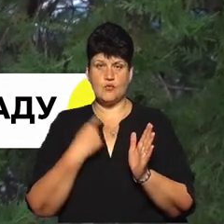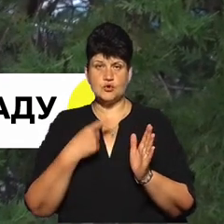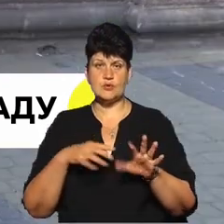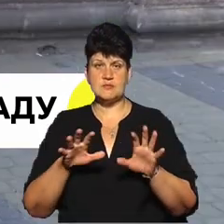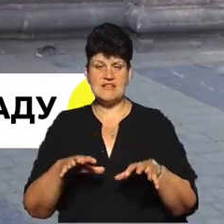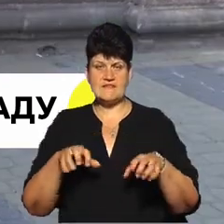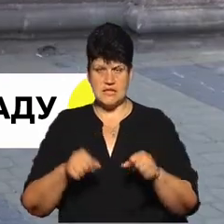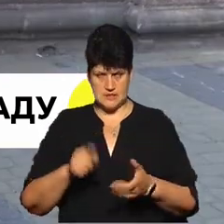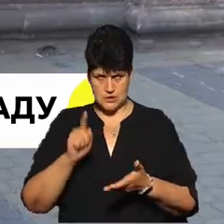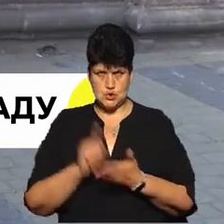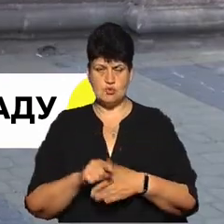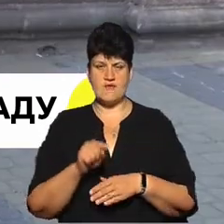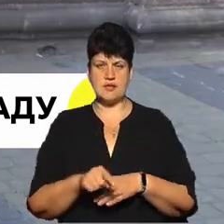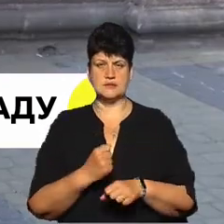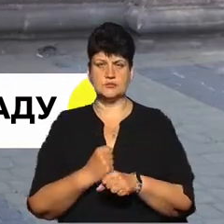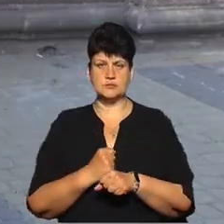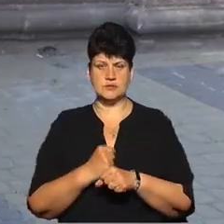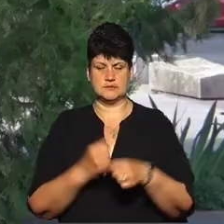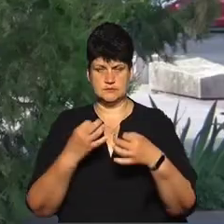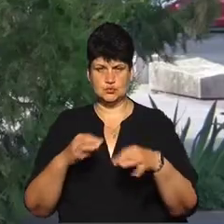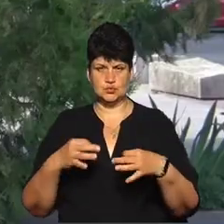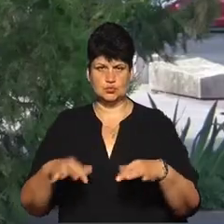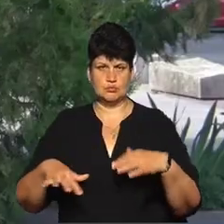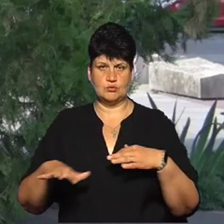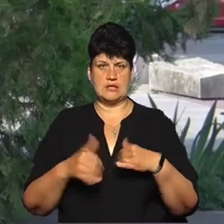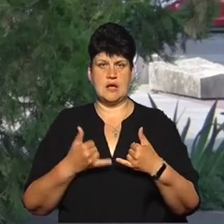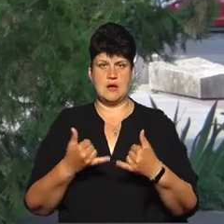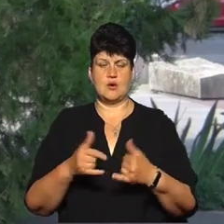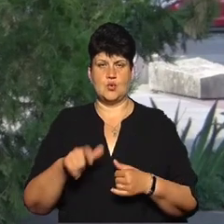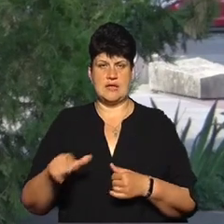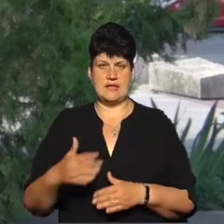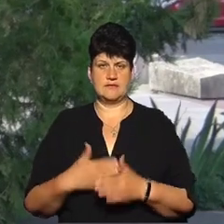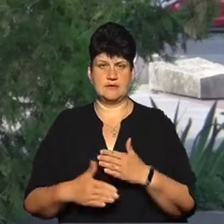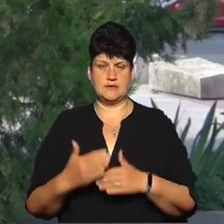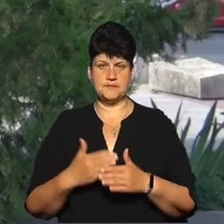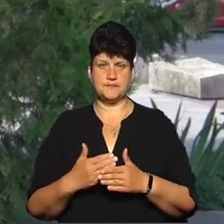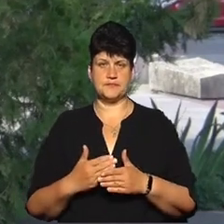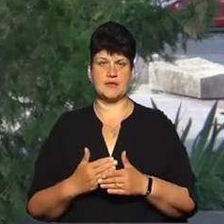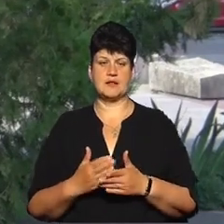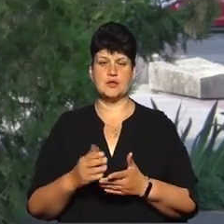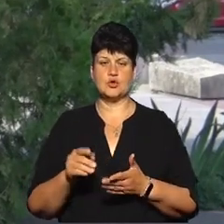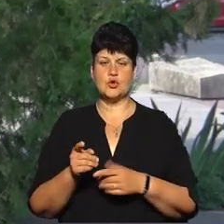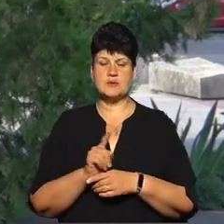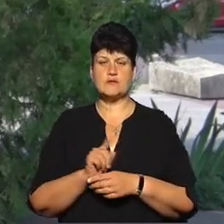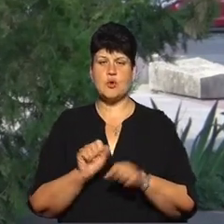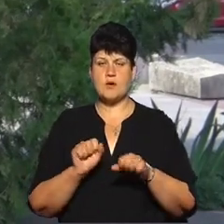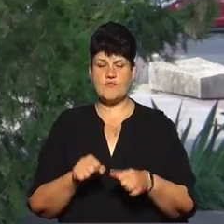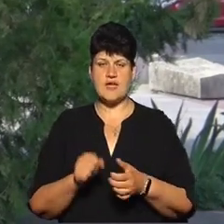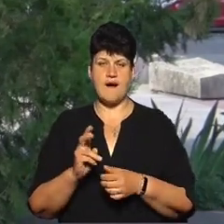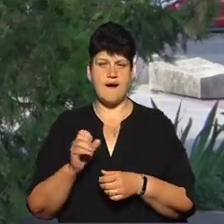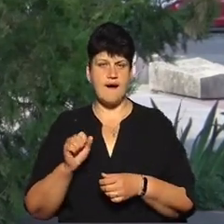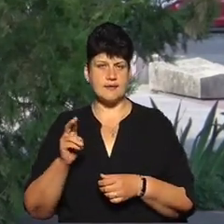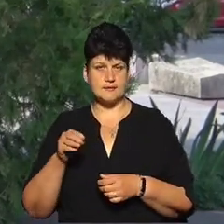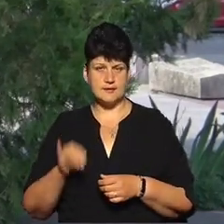зобов'язана облаштовувати доступний простір для людей з інвалідністю. Наявні в Україні нормативно-правові акти, які регулюють правовідносини